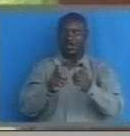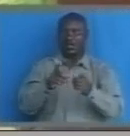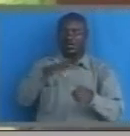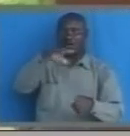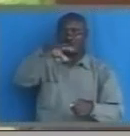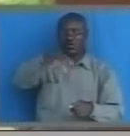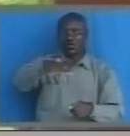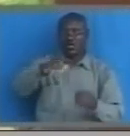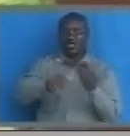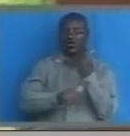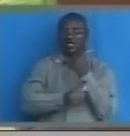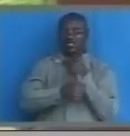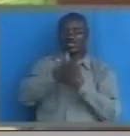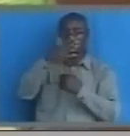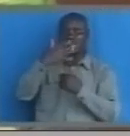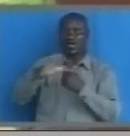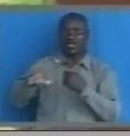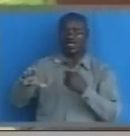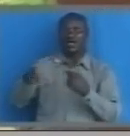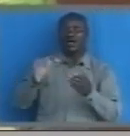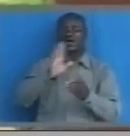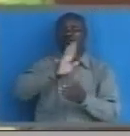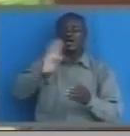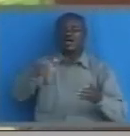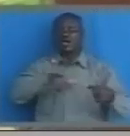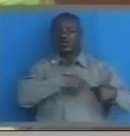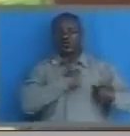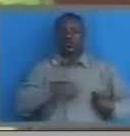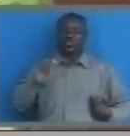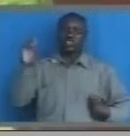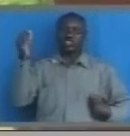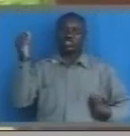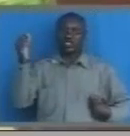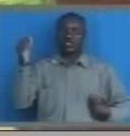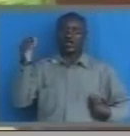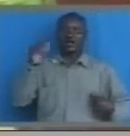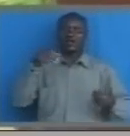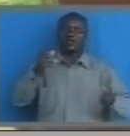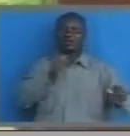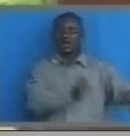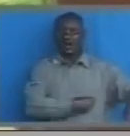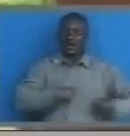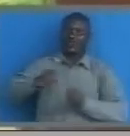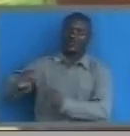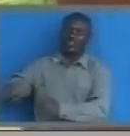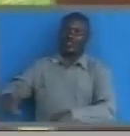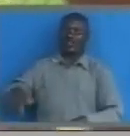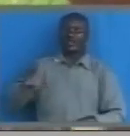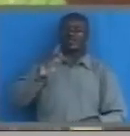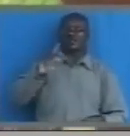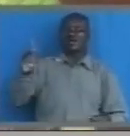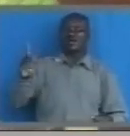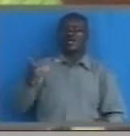wanaowakilisha waapwani walimu wa Bagamoyo kisarawe mafia Kibaha Rufiji na